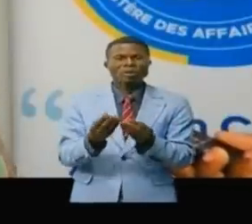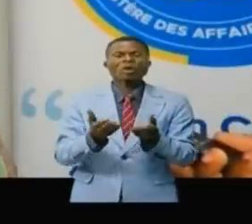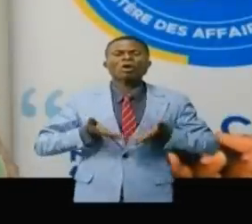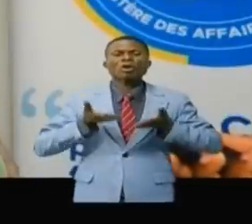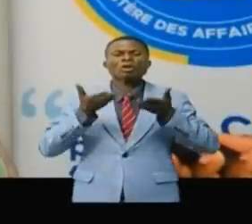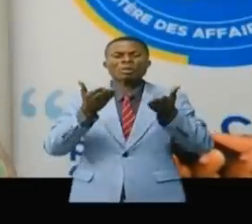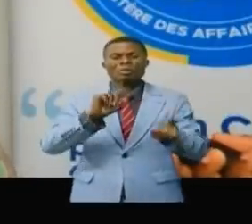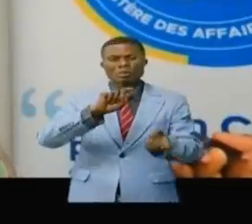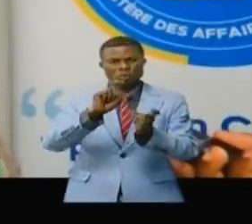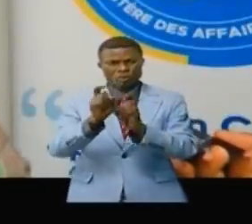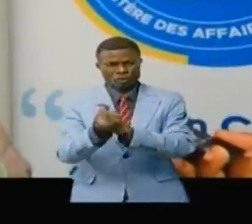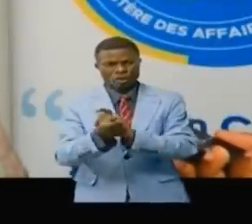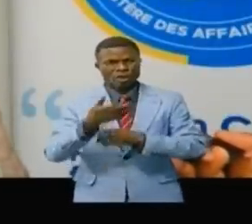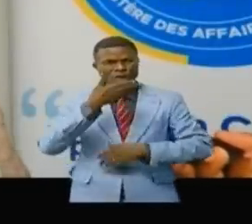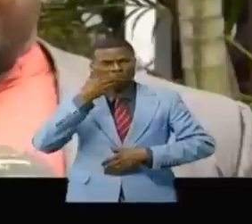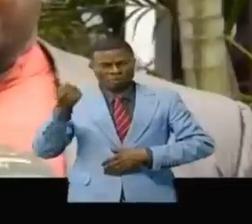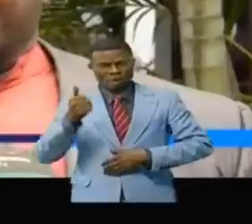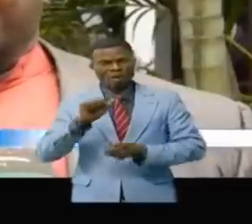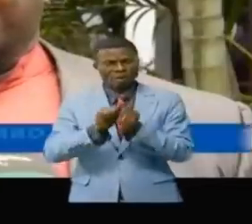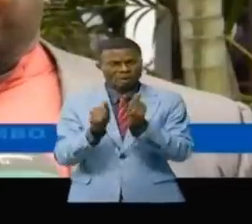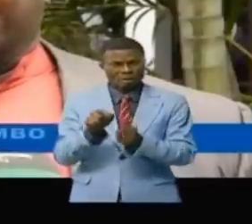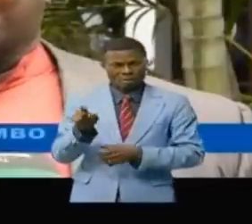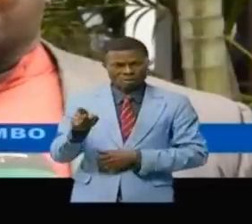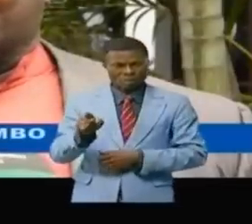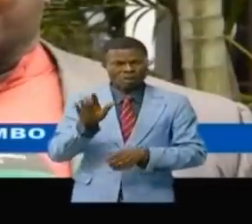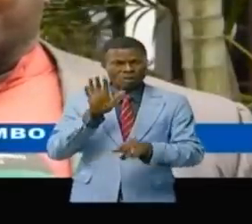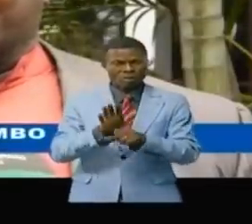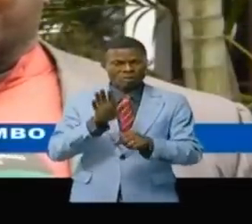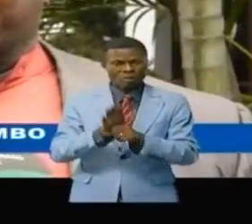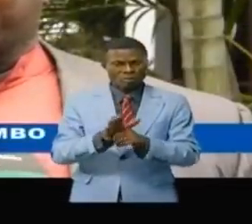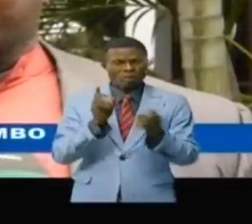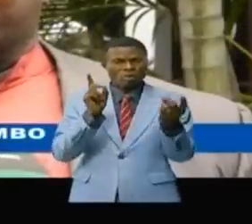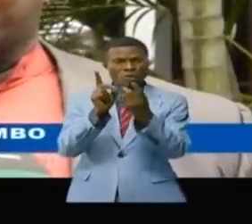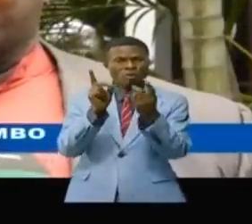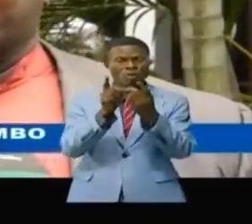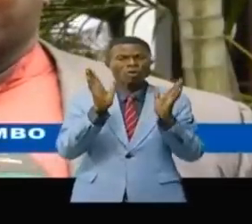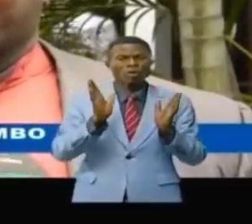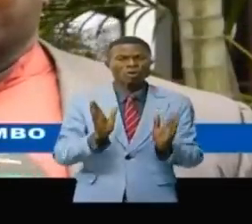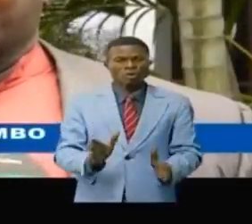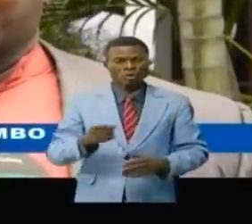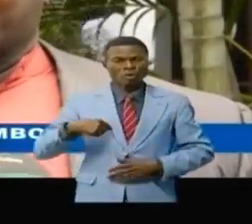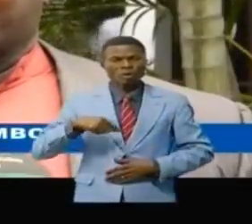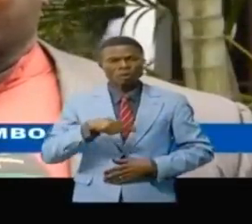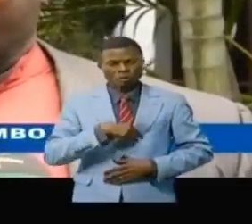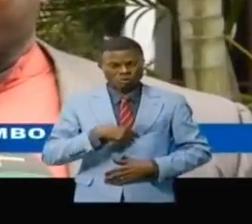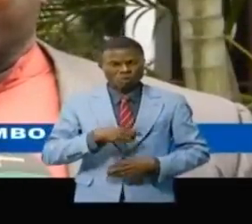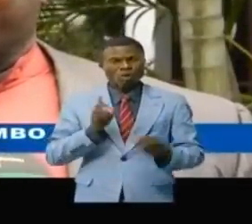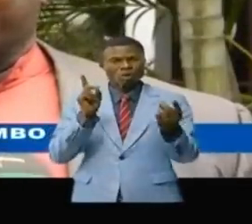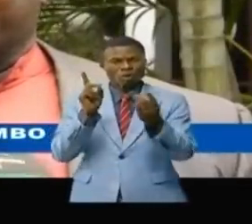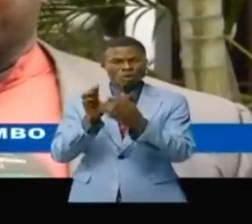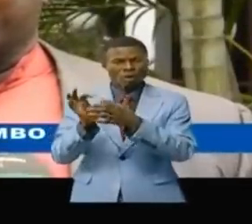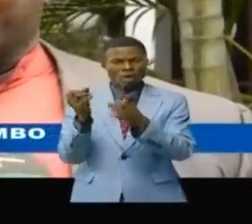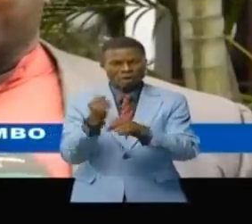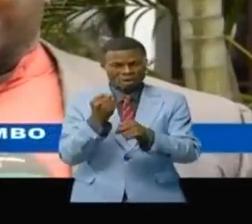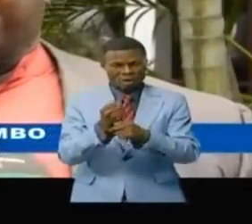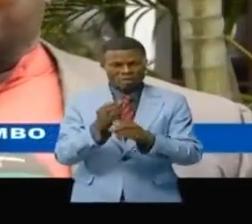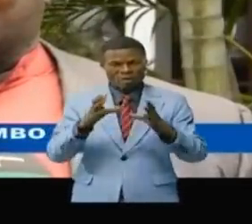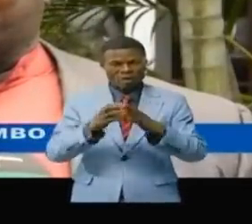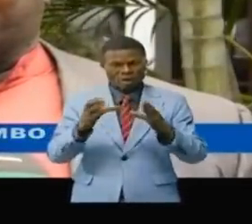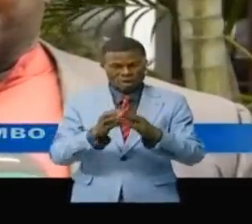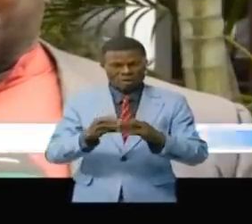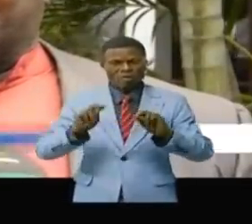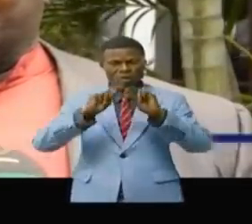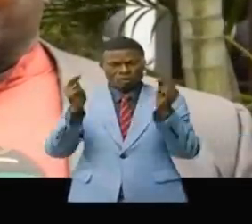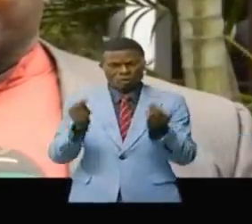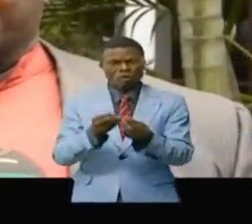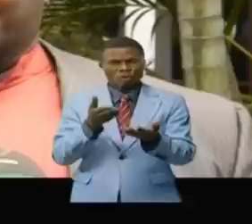suggestions d'amélioration du secteur. Il y a les différents consultants que nous avons qui ont collaboré avec la CONAREF sur